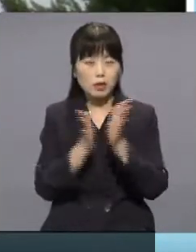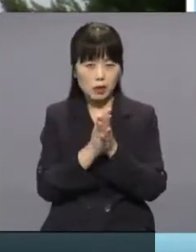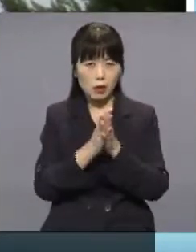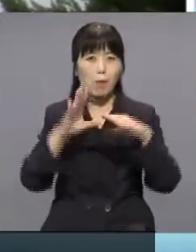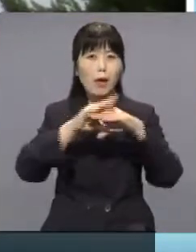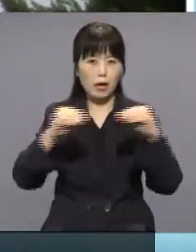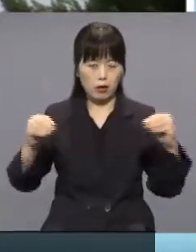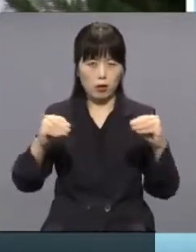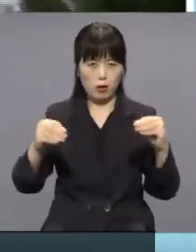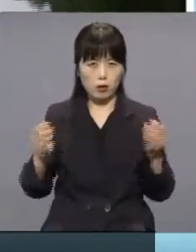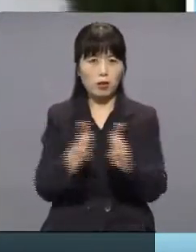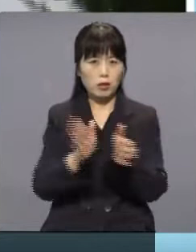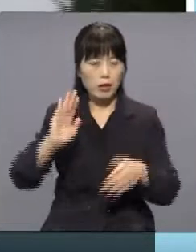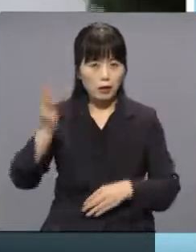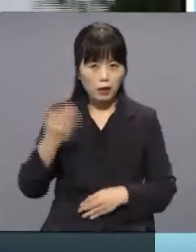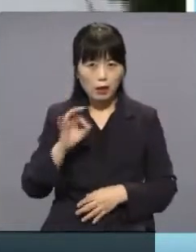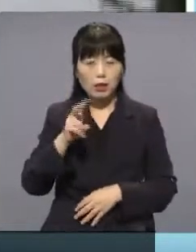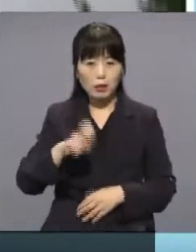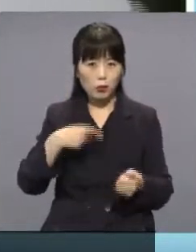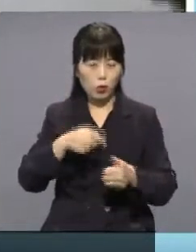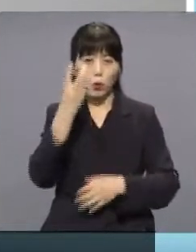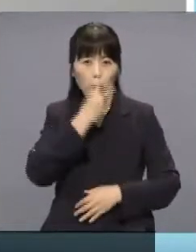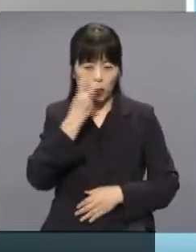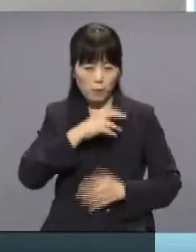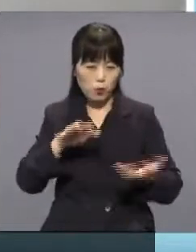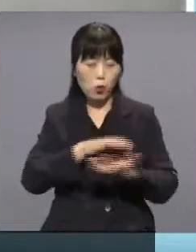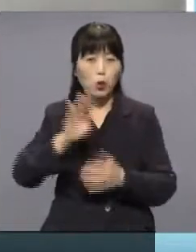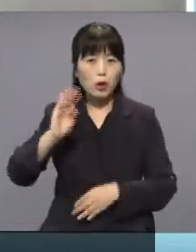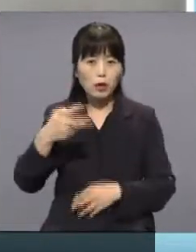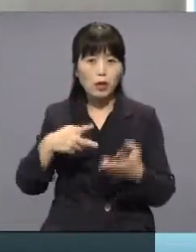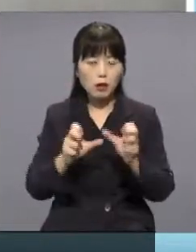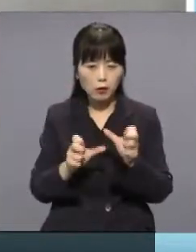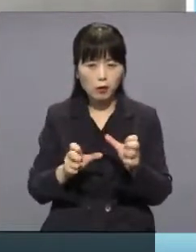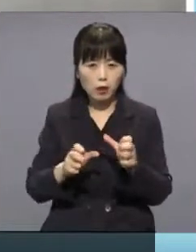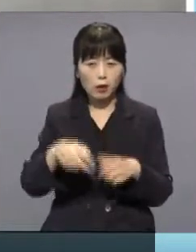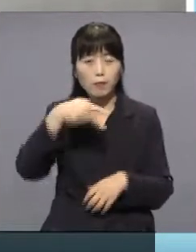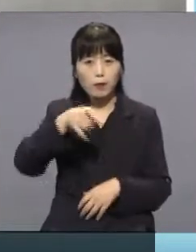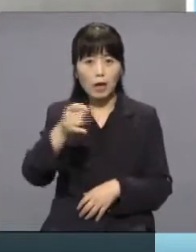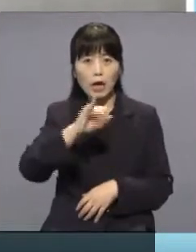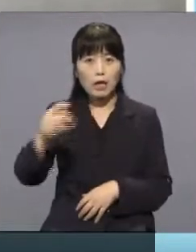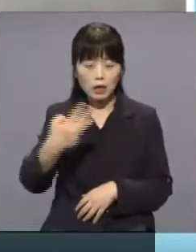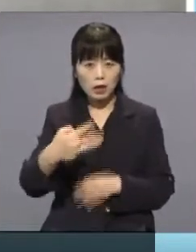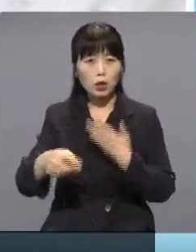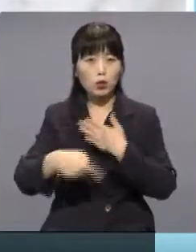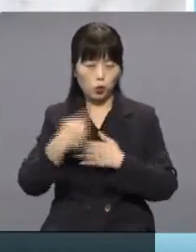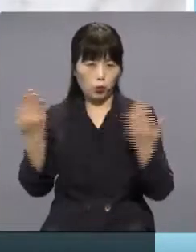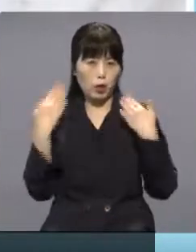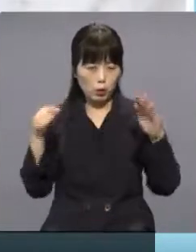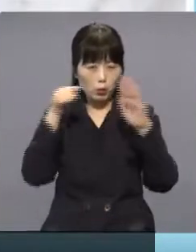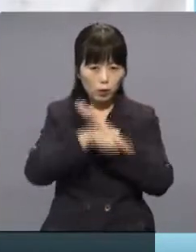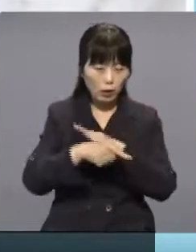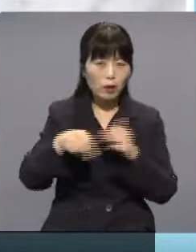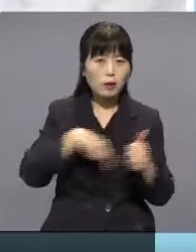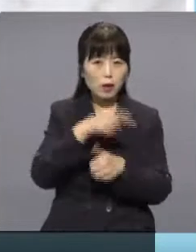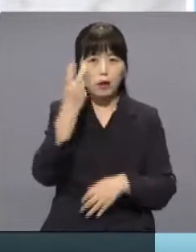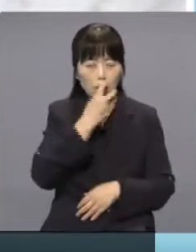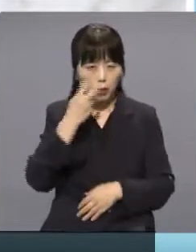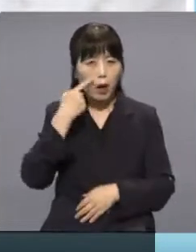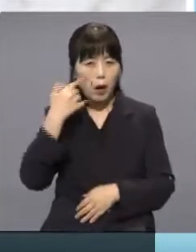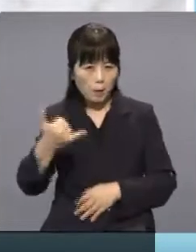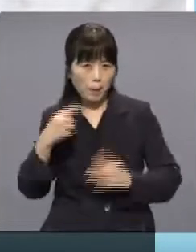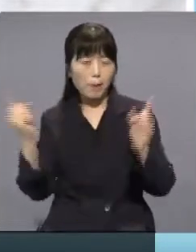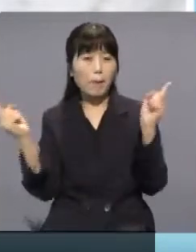진화에 나서고 있습니다 임교육감은 논란이 된 성남제일초에 직접 방문해서 상황을 점검하고요 학부모들과